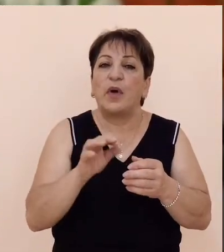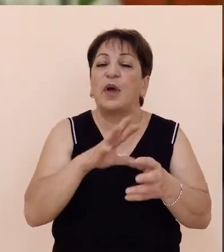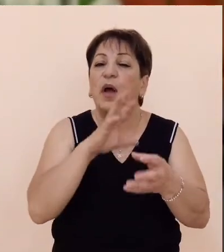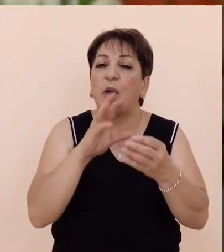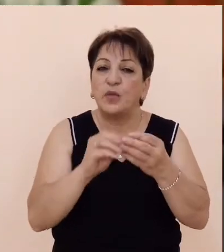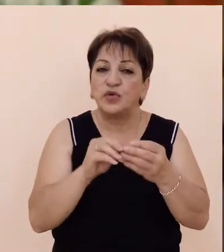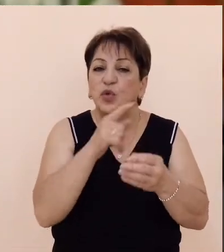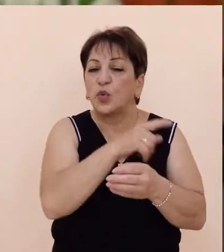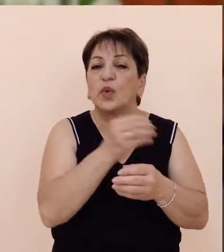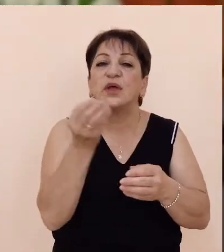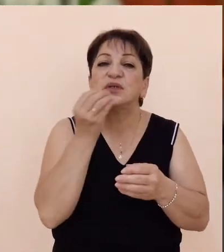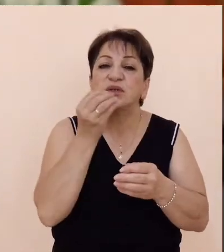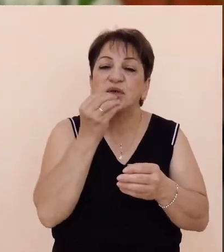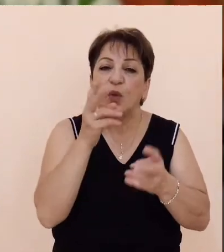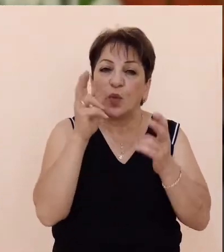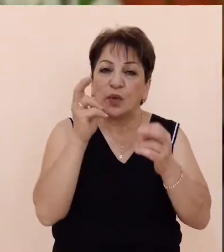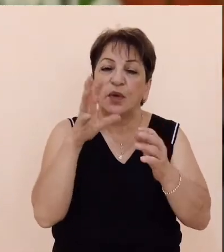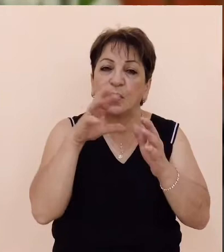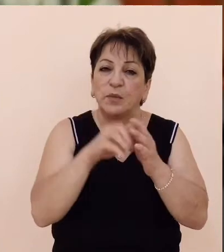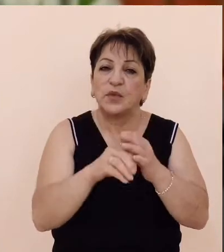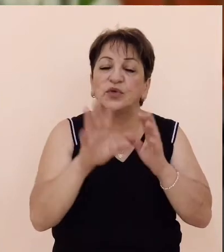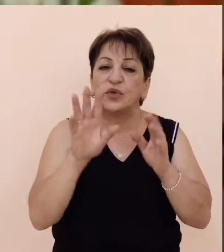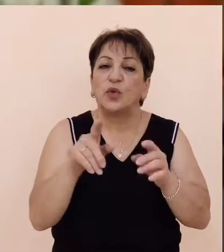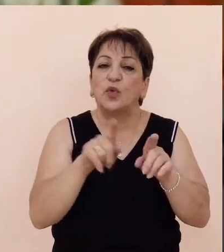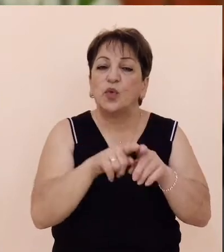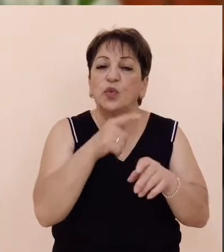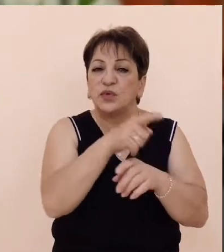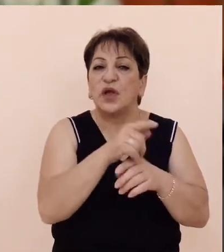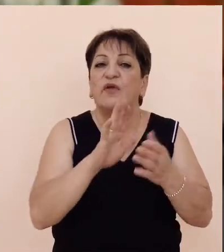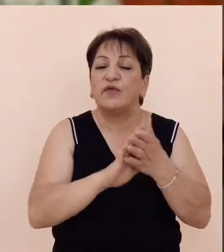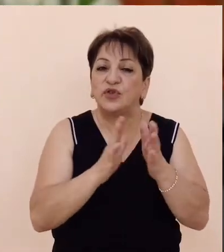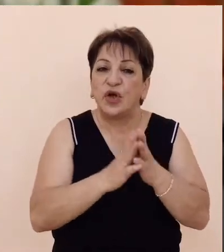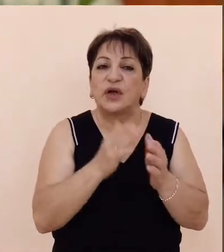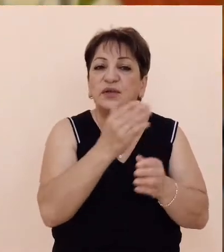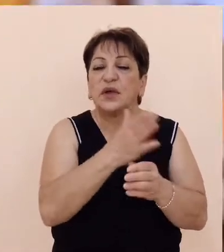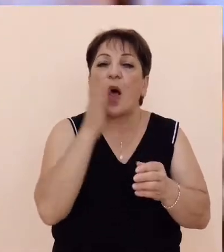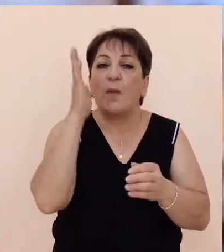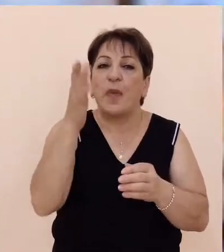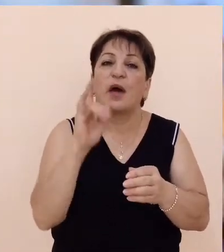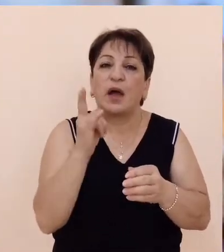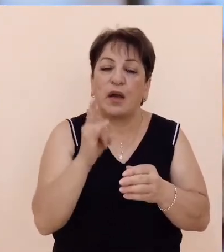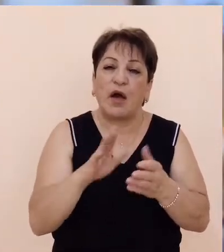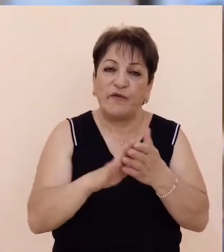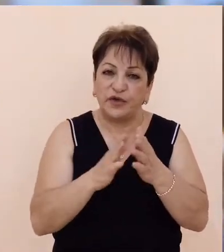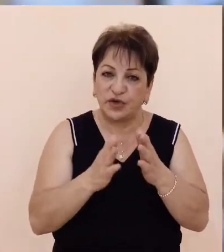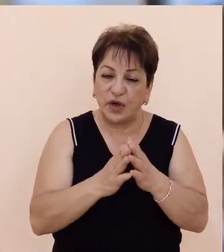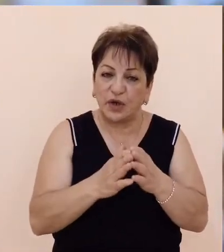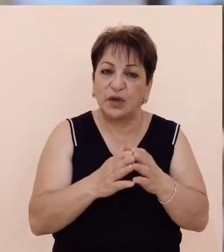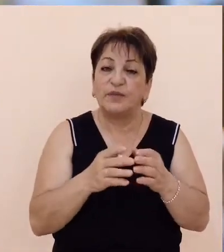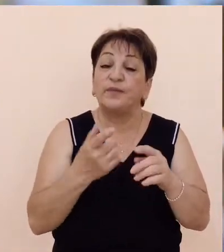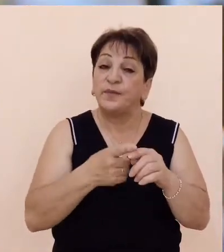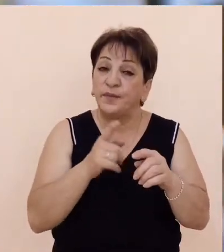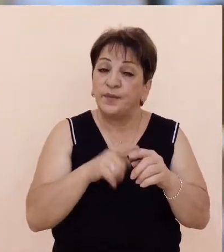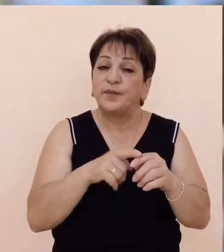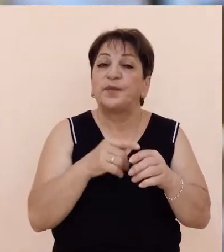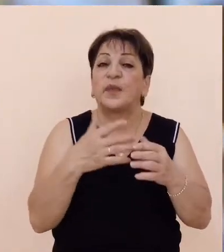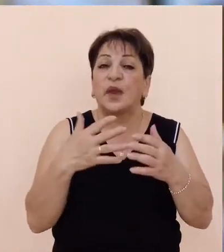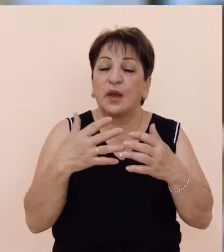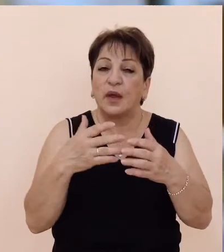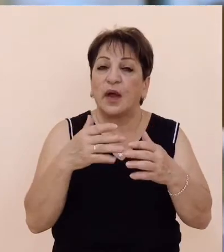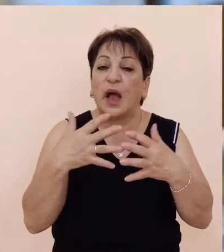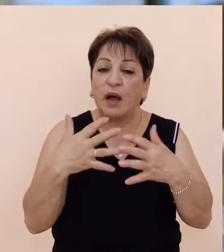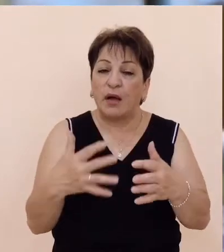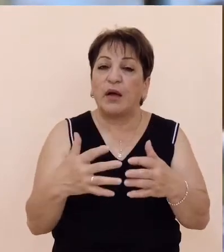անմիջականորեն ձեր սնունդը պայմանավորվում է և ձեր վիճակը և ձեր ապագա երեխայի վիճակը։ Հետևաբար հղիին